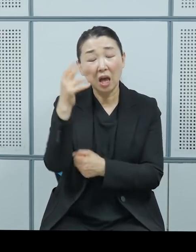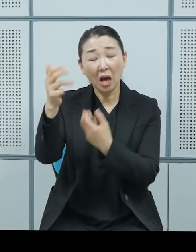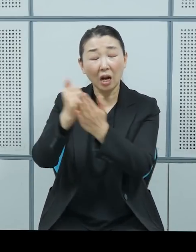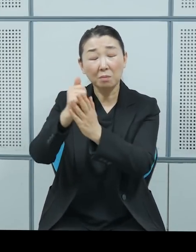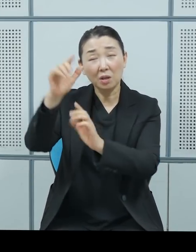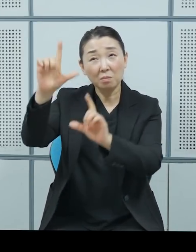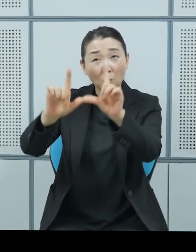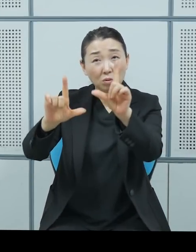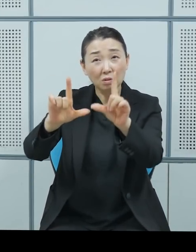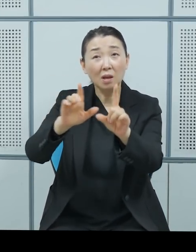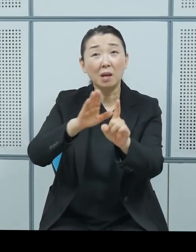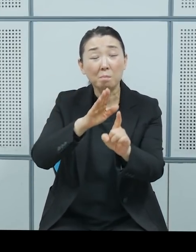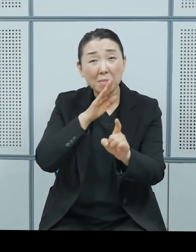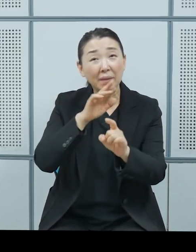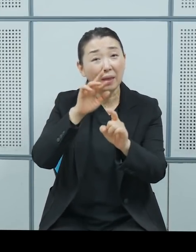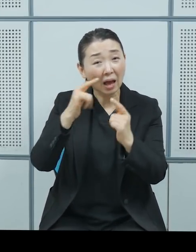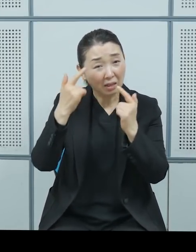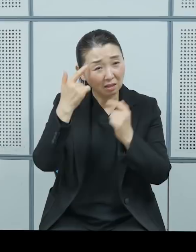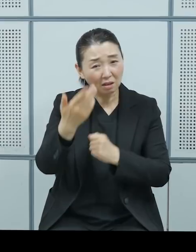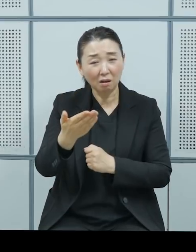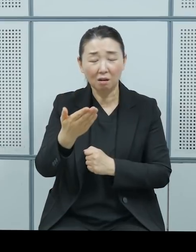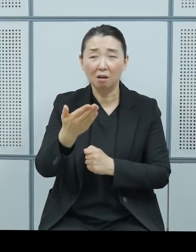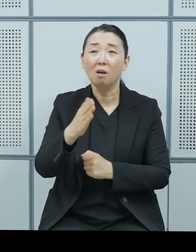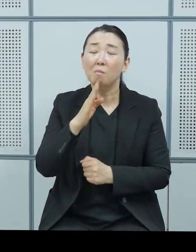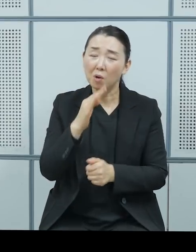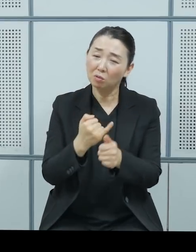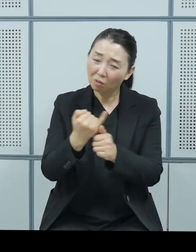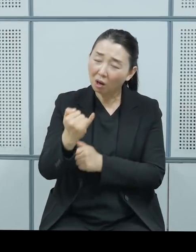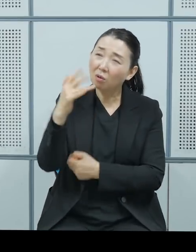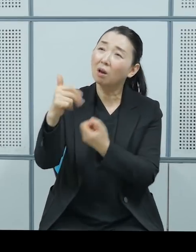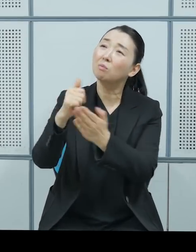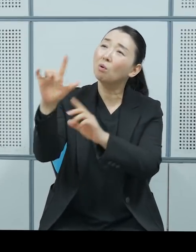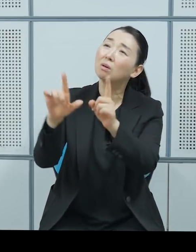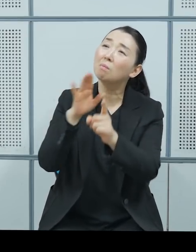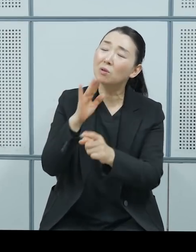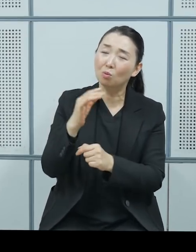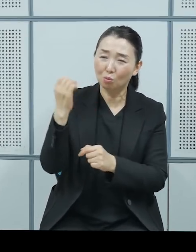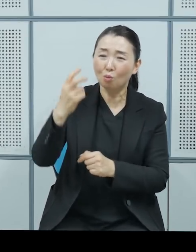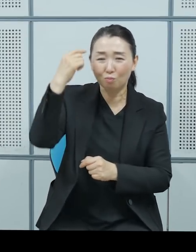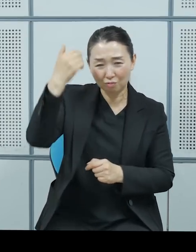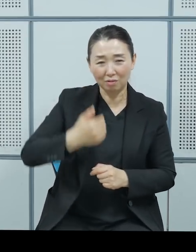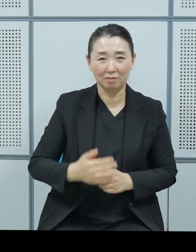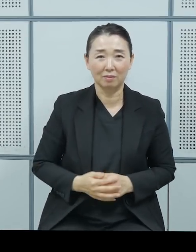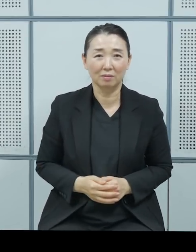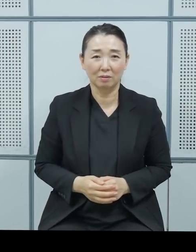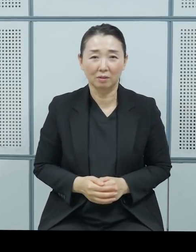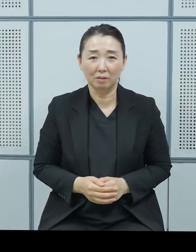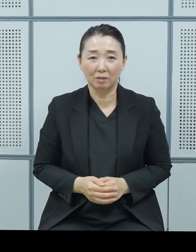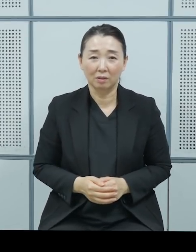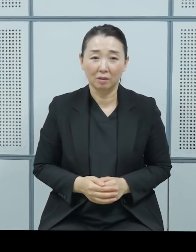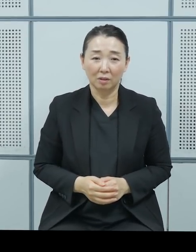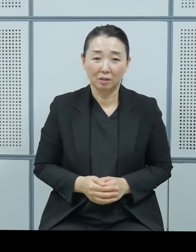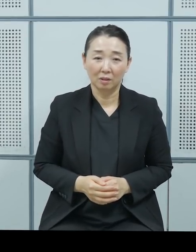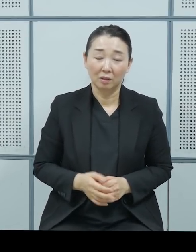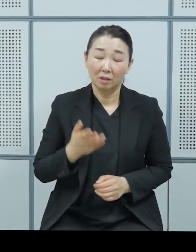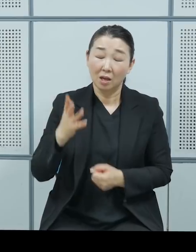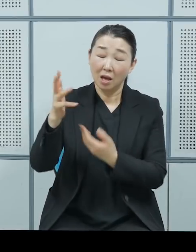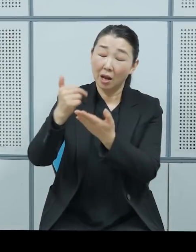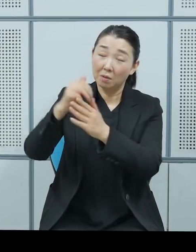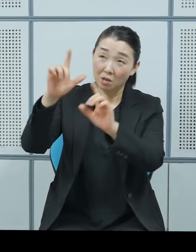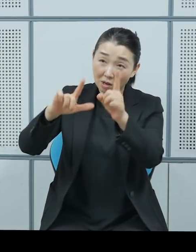그래요. 하나님 형상이죠. 제 안에도 하나님 형상이죠. 그러니까 또 물으세요. 내 형상인 네